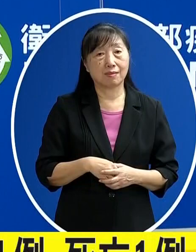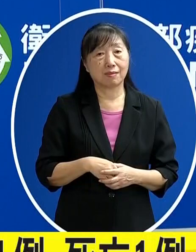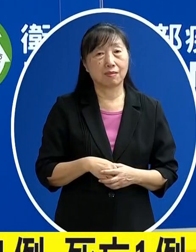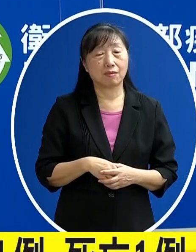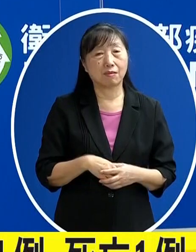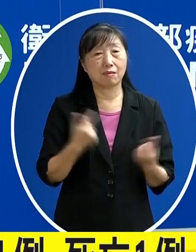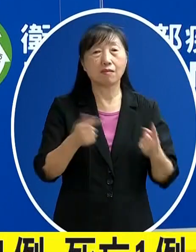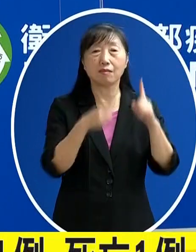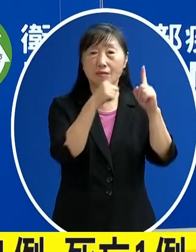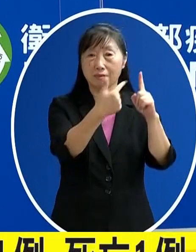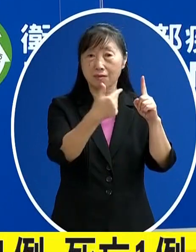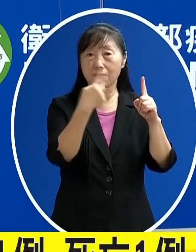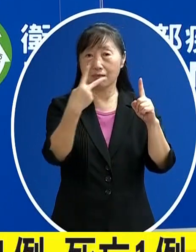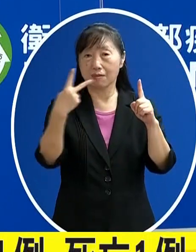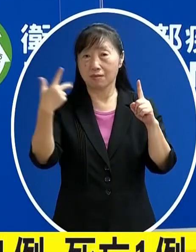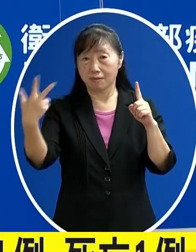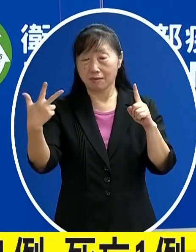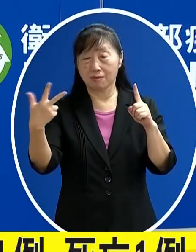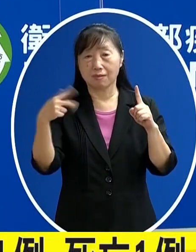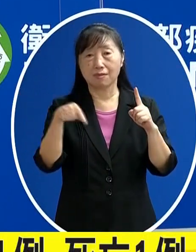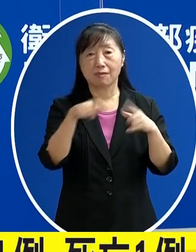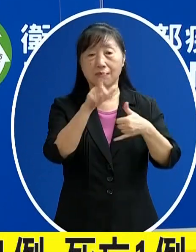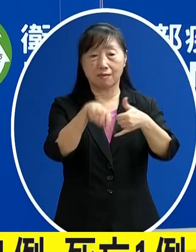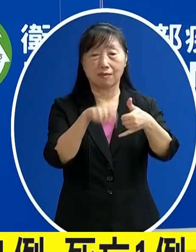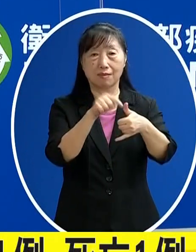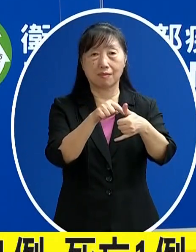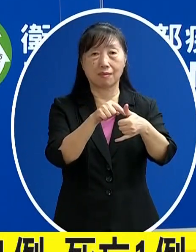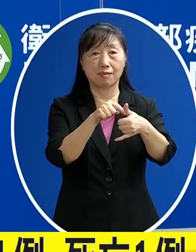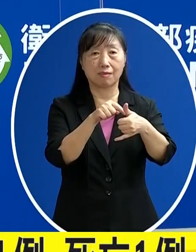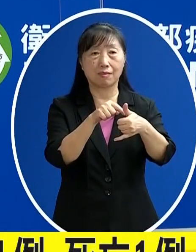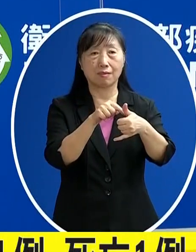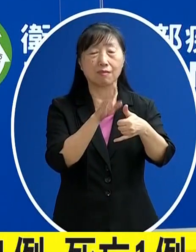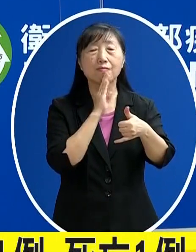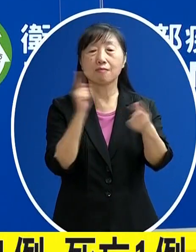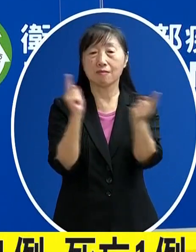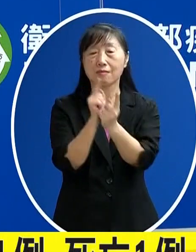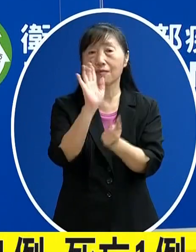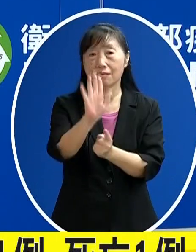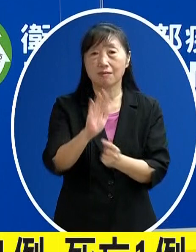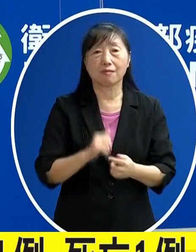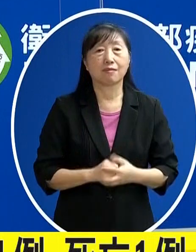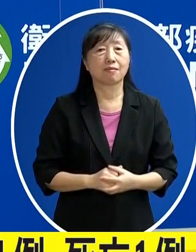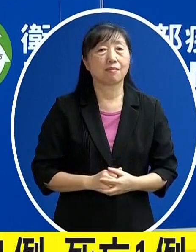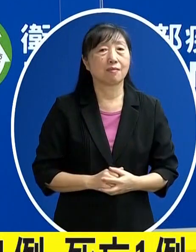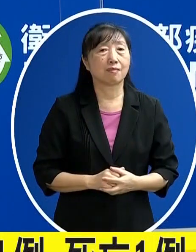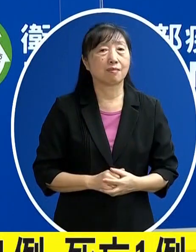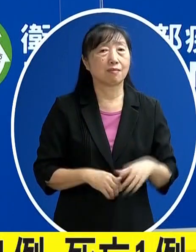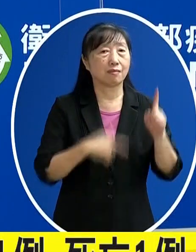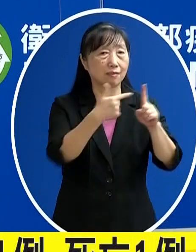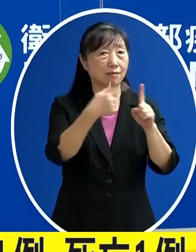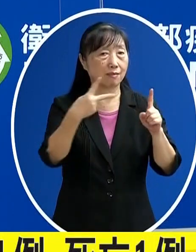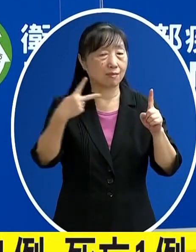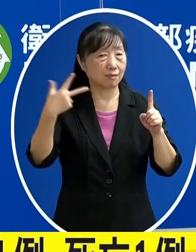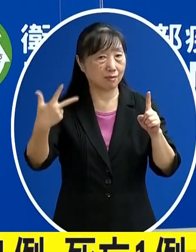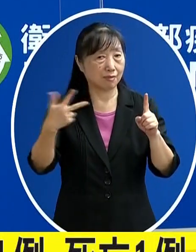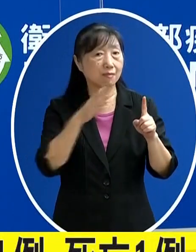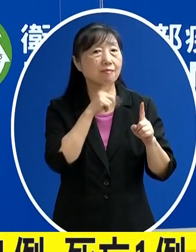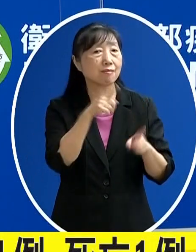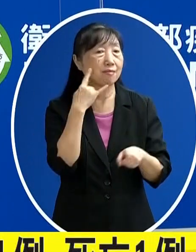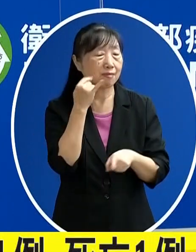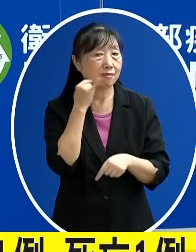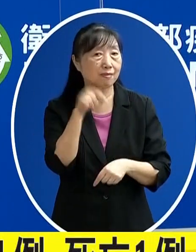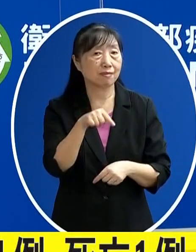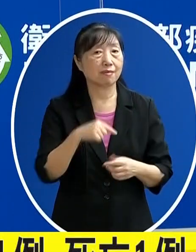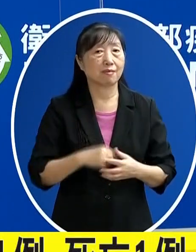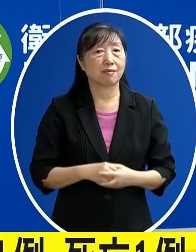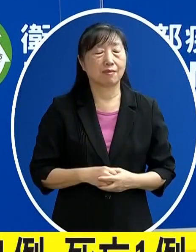是一个16227，哦，他的一个接触者哈，他这是16227的妈妈了